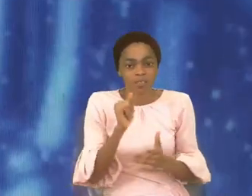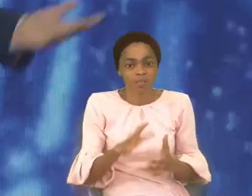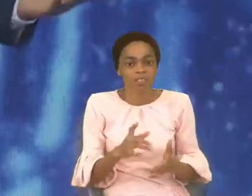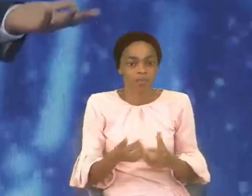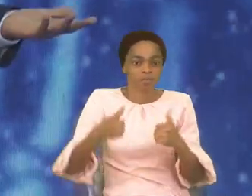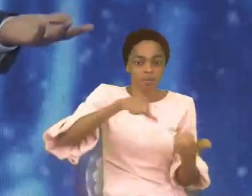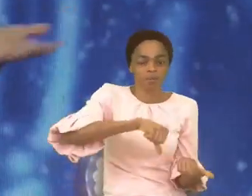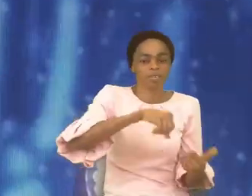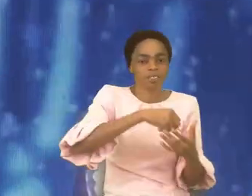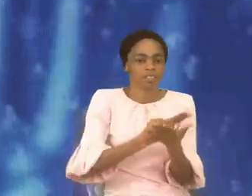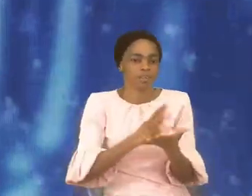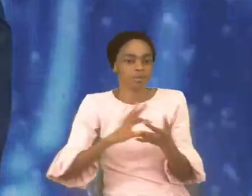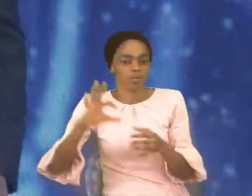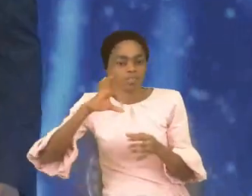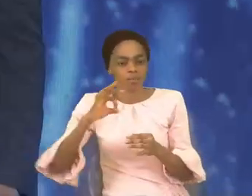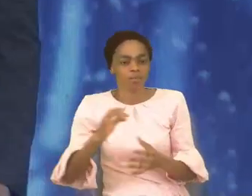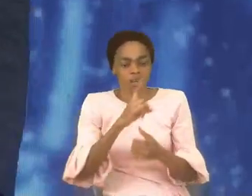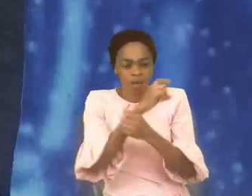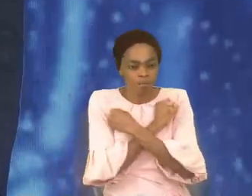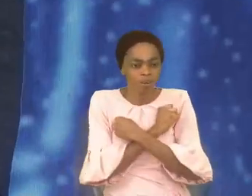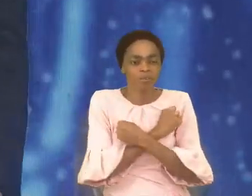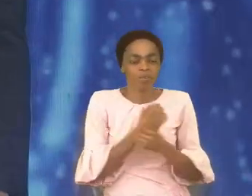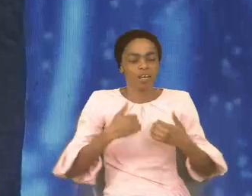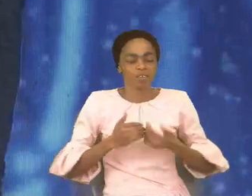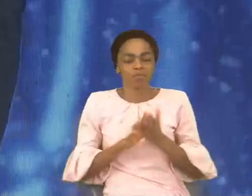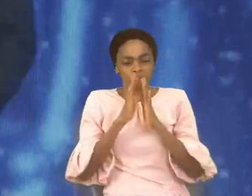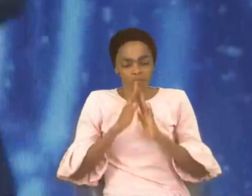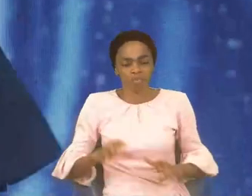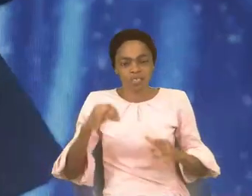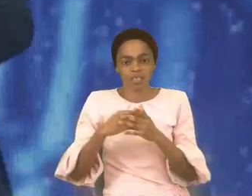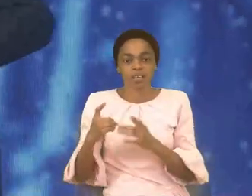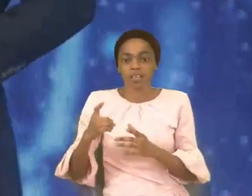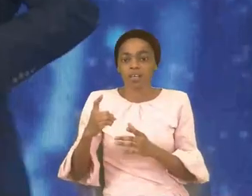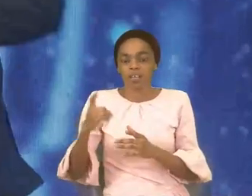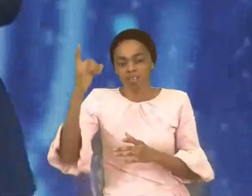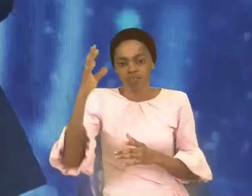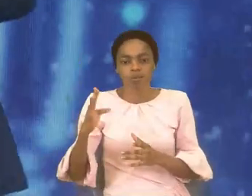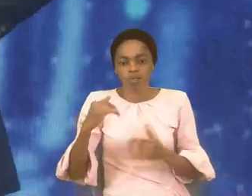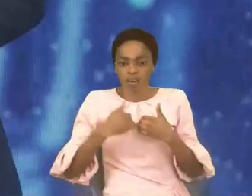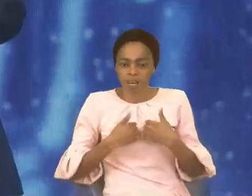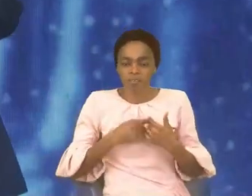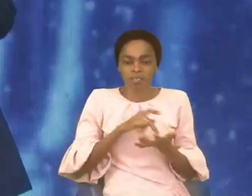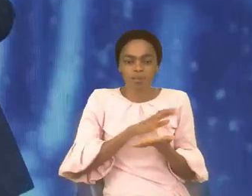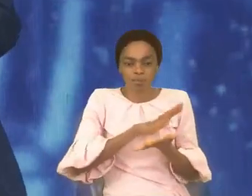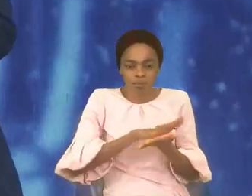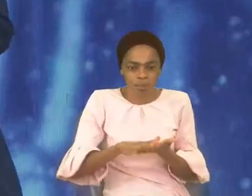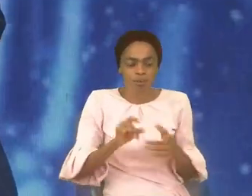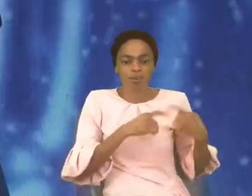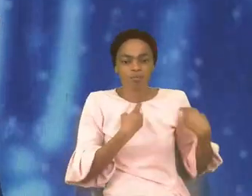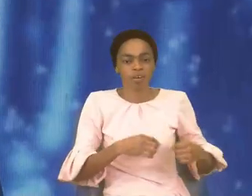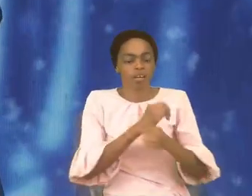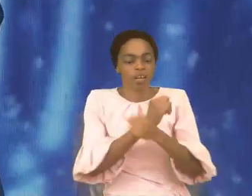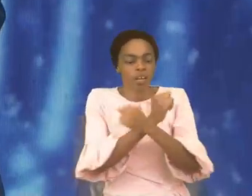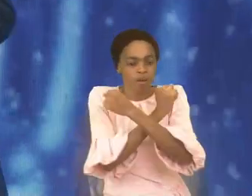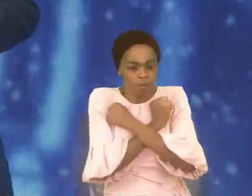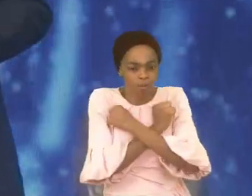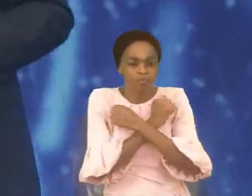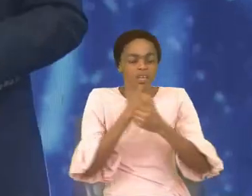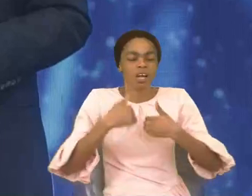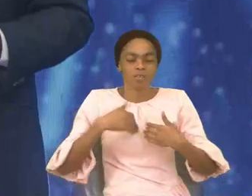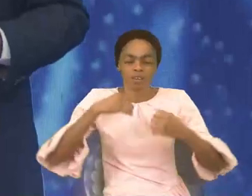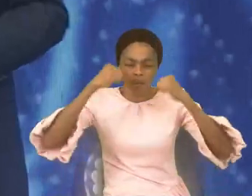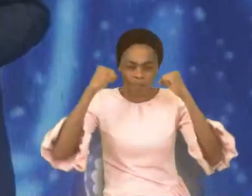Saint-Esprit, bien-aimés, ayant la paix avec Dieu, bien-aimé, ayant la pureté de cœur, bien-aimé, ayant la